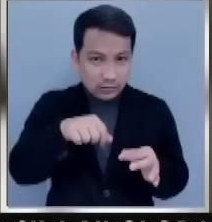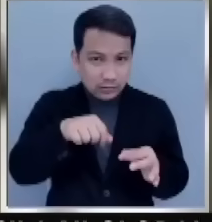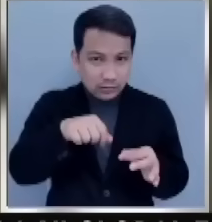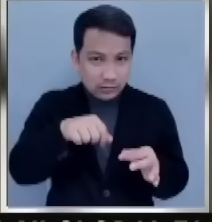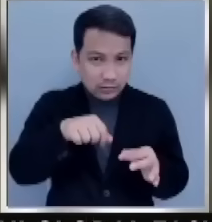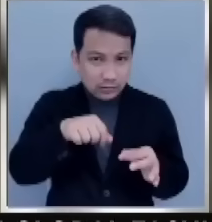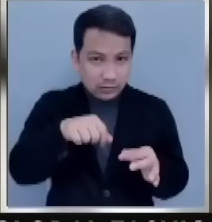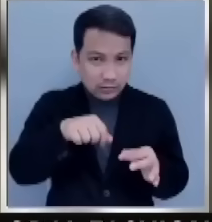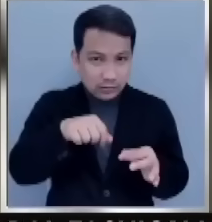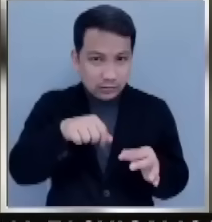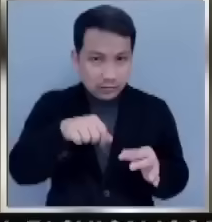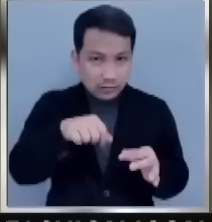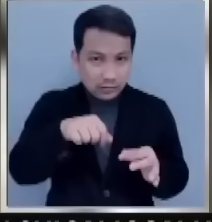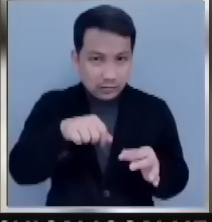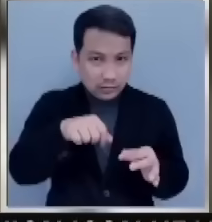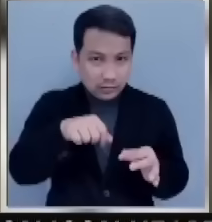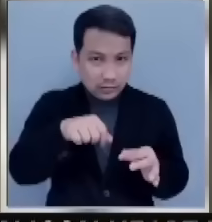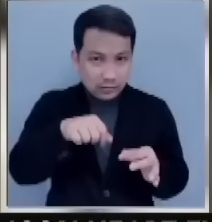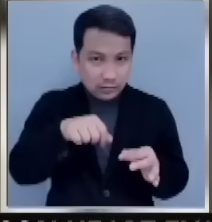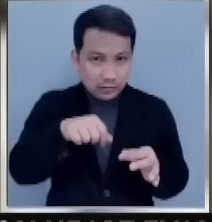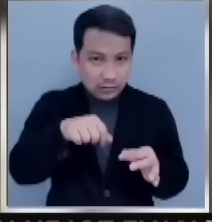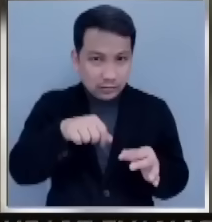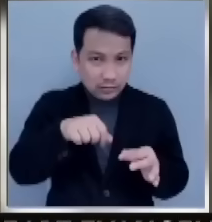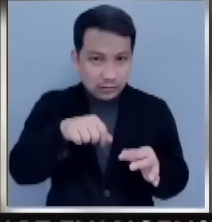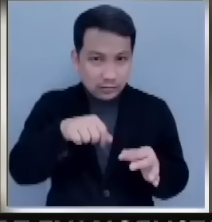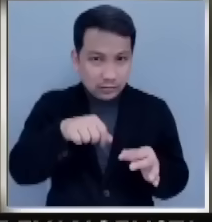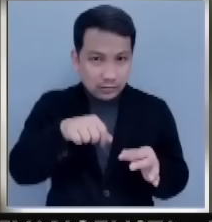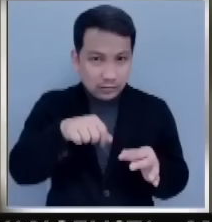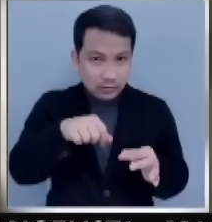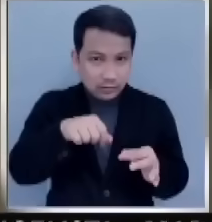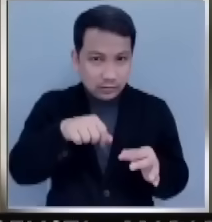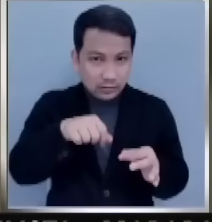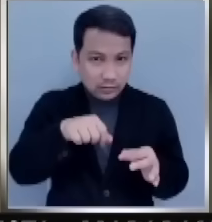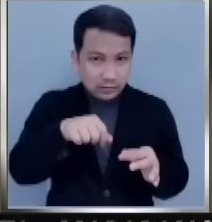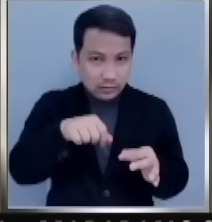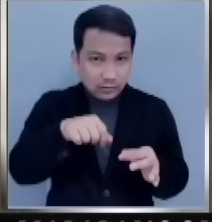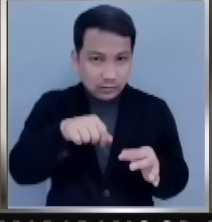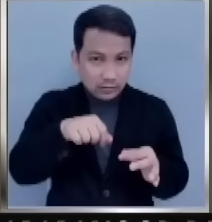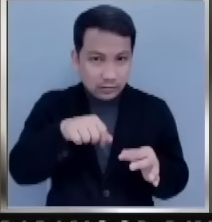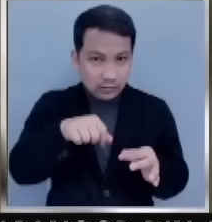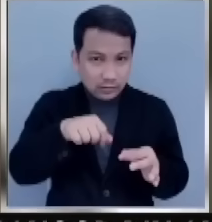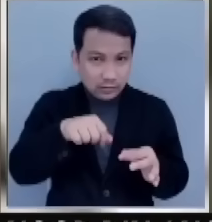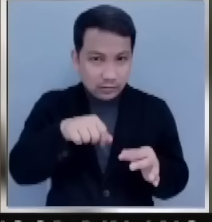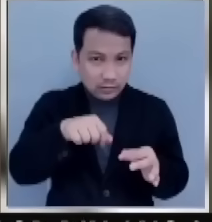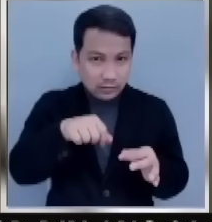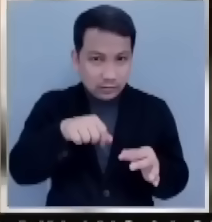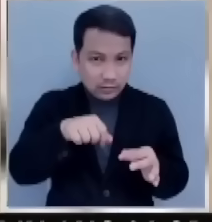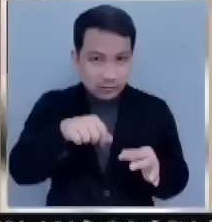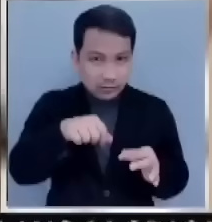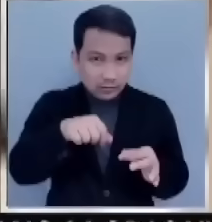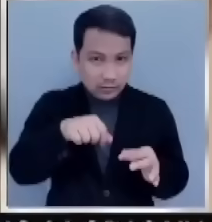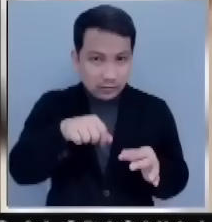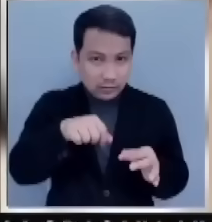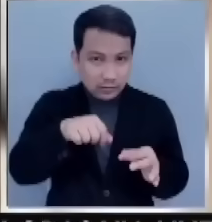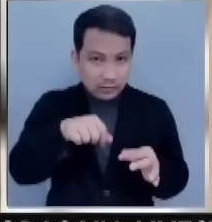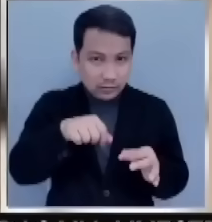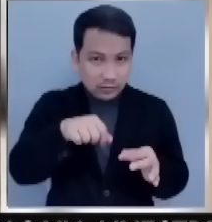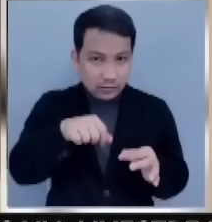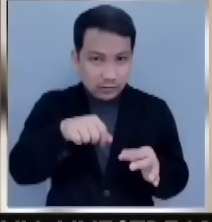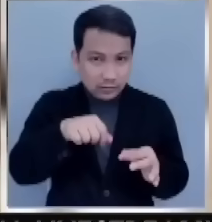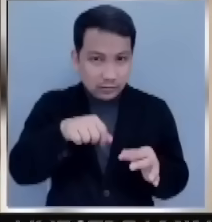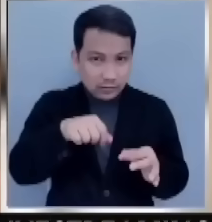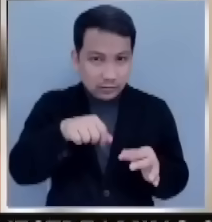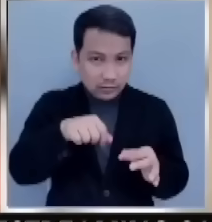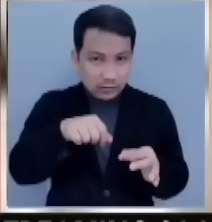Nakuha rin umano malapit sa kanilang bahay ang dalawang baril kasama ang service pistol ng gwardiyang naagawan umano ng baril. Pero itinanggi